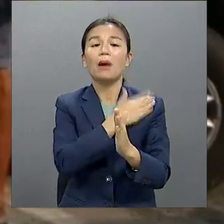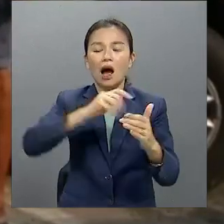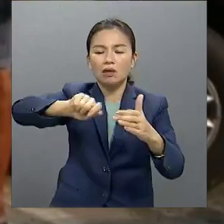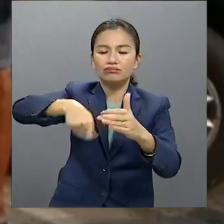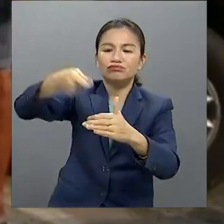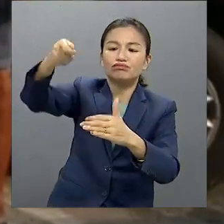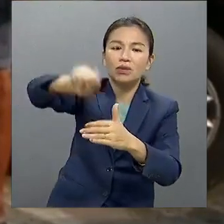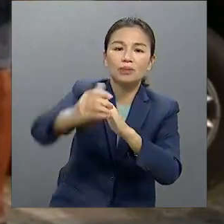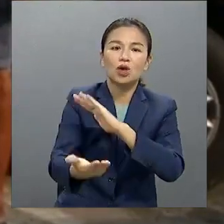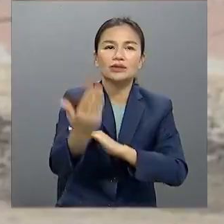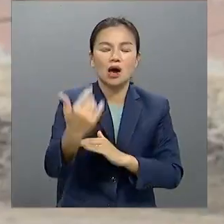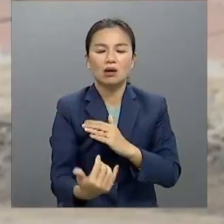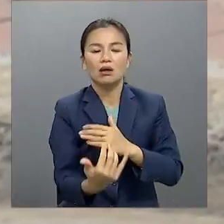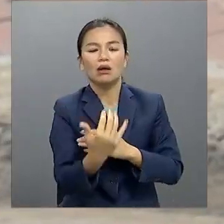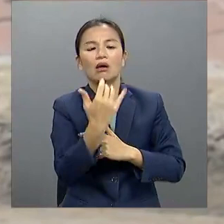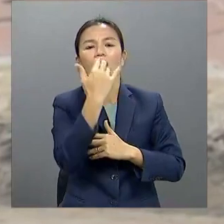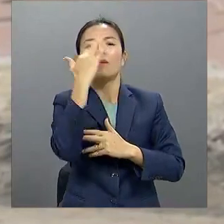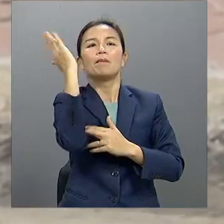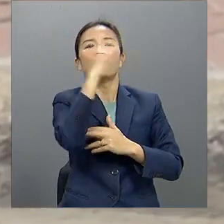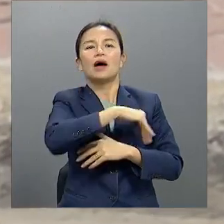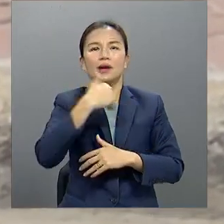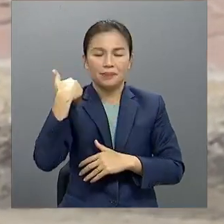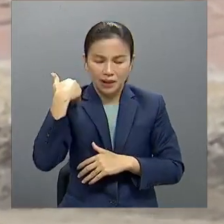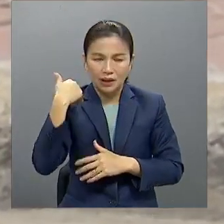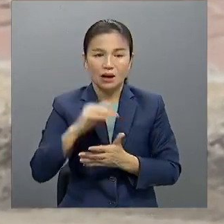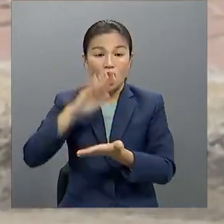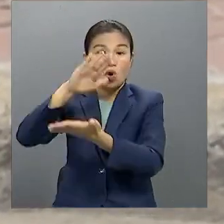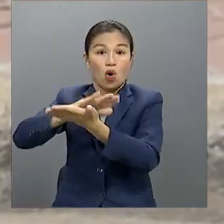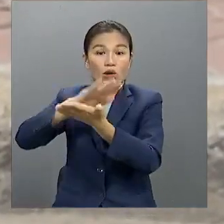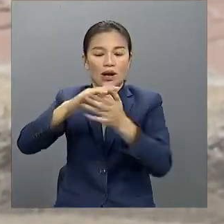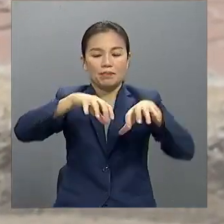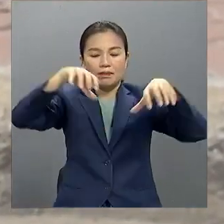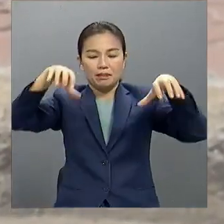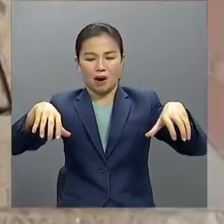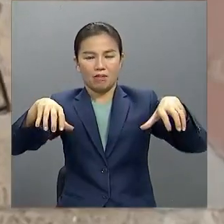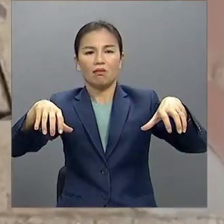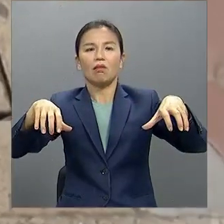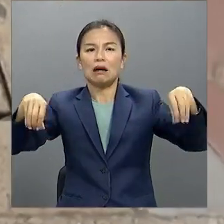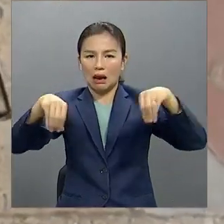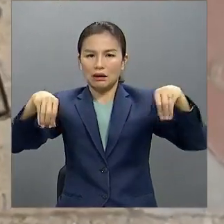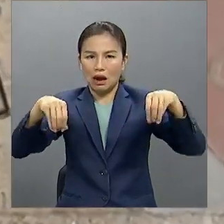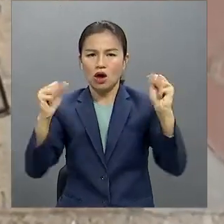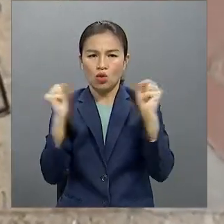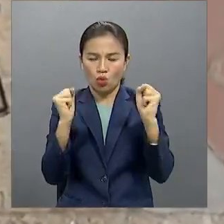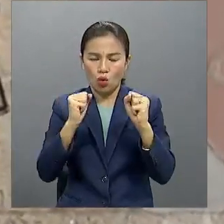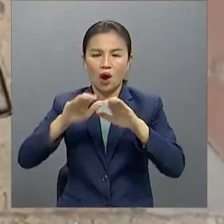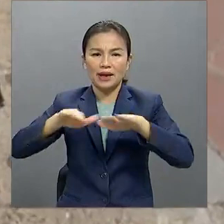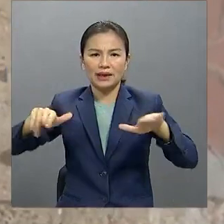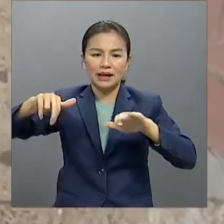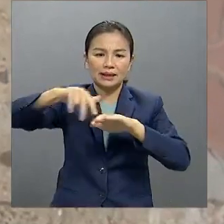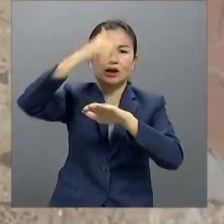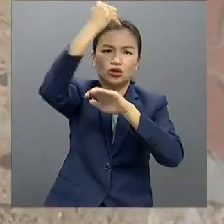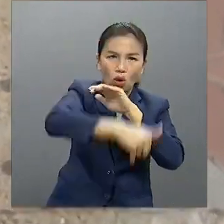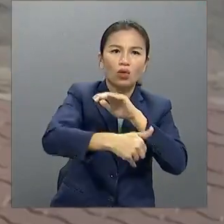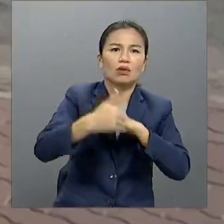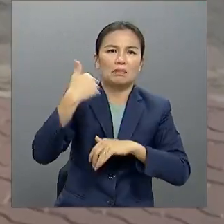ณะที่ไอ้ท่อเนี่ยมันอยู่ห่างจากโรงเรียนแค่200เมตรไงเขาก็กลัวว่าผู้ปกครองเด็กนักเรียนจะเดินตกท่อบาดเจ็บกันเนี่ยนะคะเรา